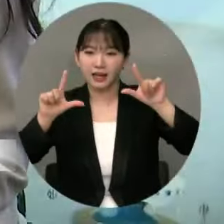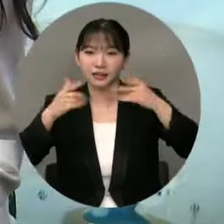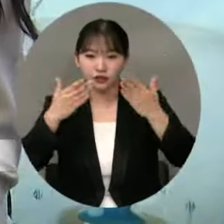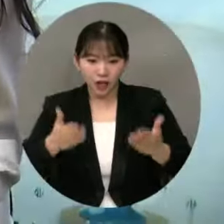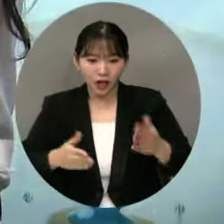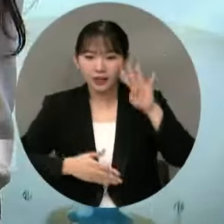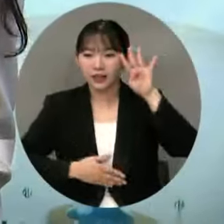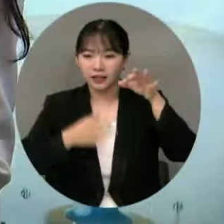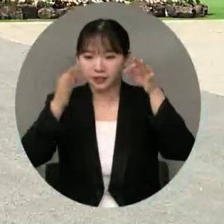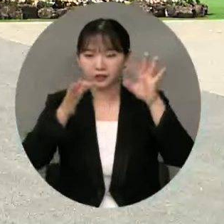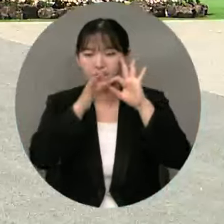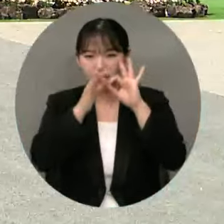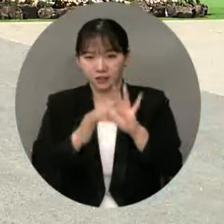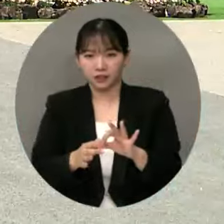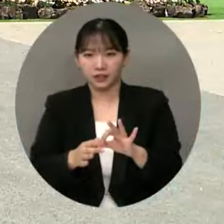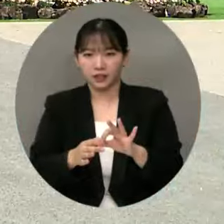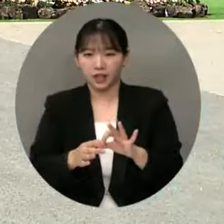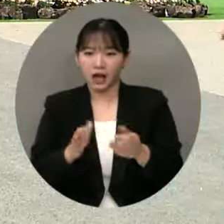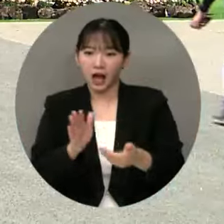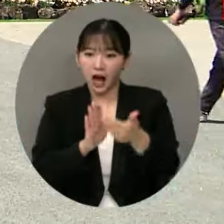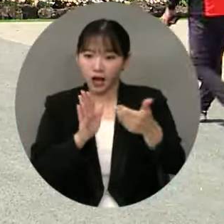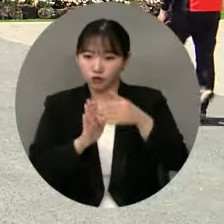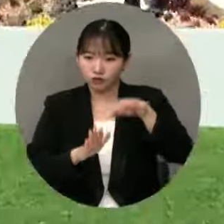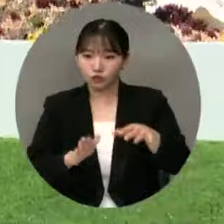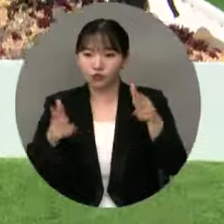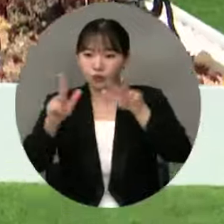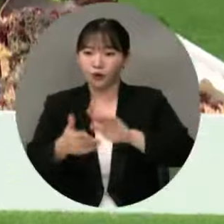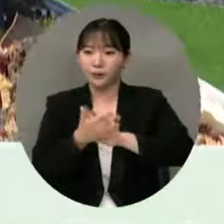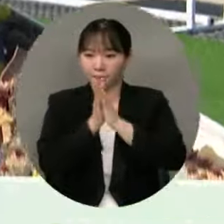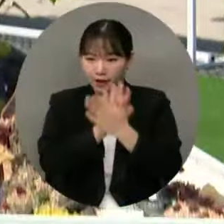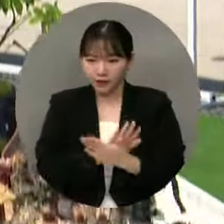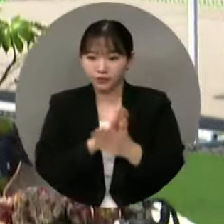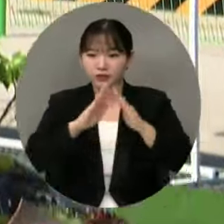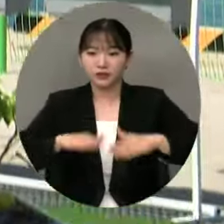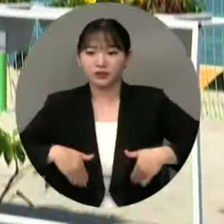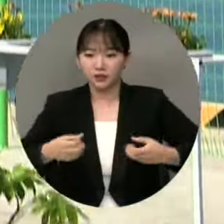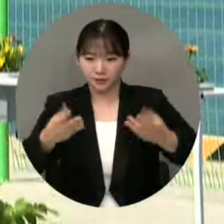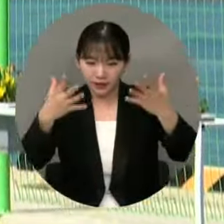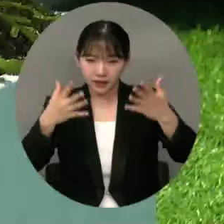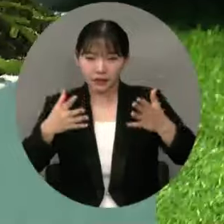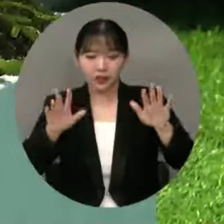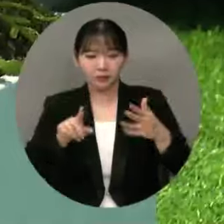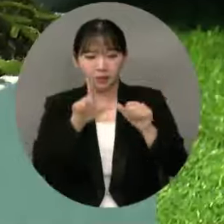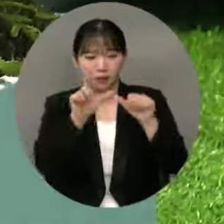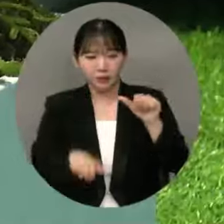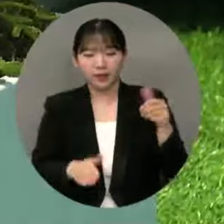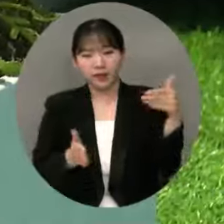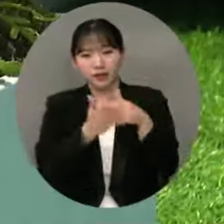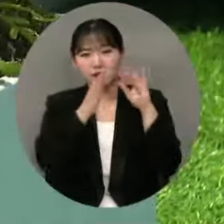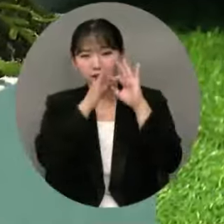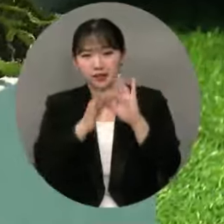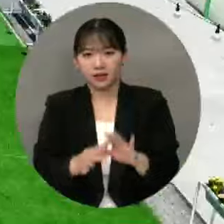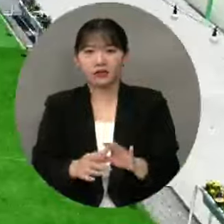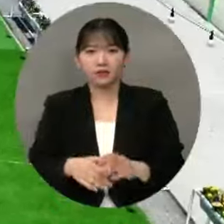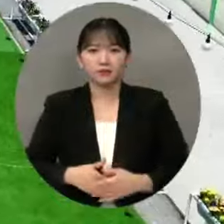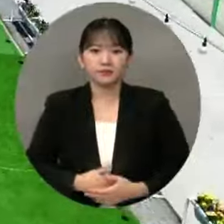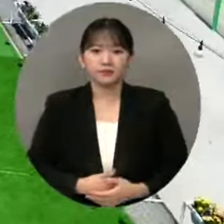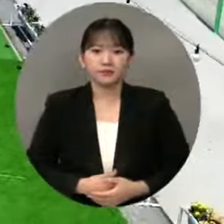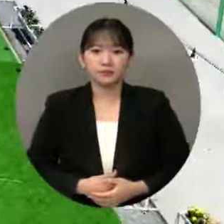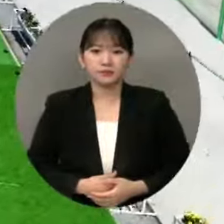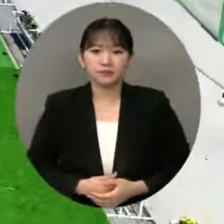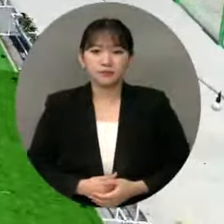4일간 이어질 예정 한국를 공원으로 만든 전남 정원 페스티벌은 이달 말까지 이어집니다 MBC 뉴스